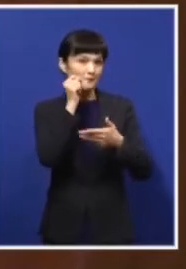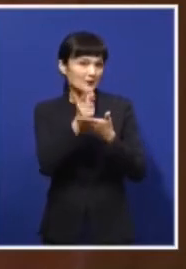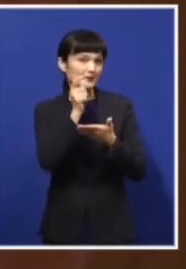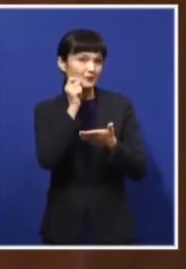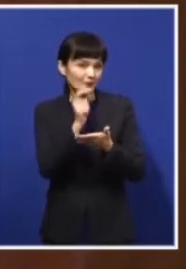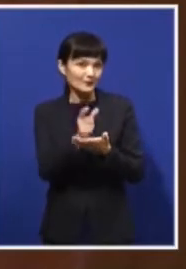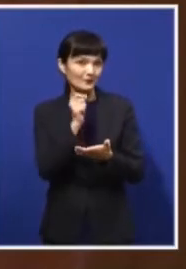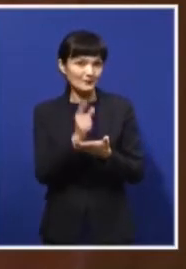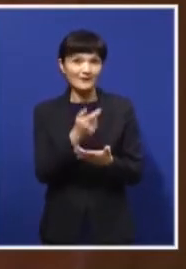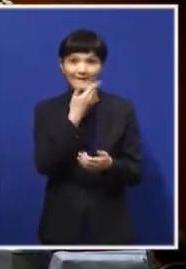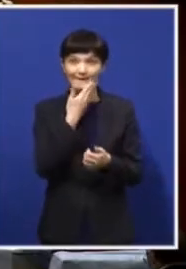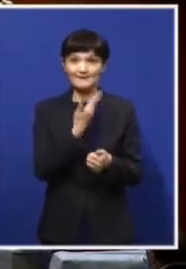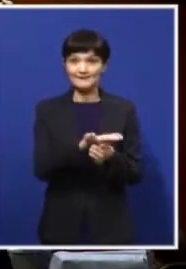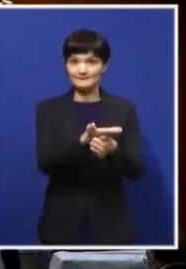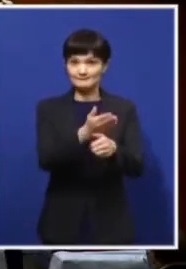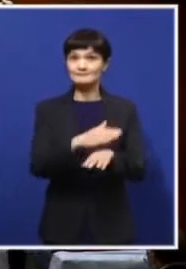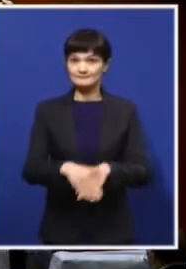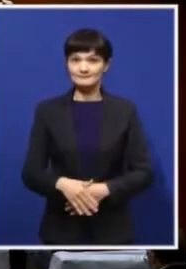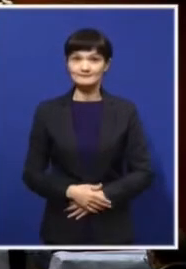是